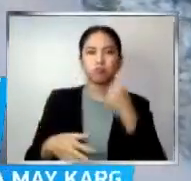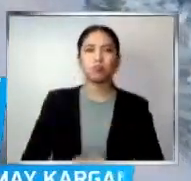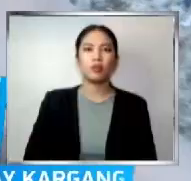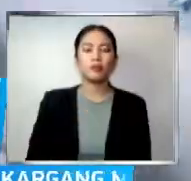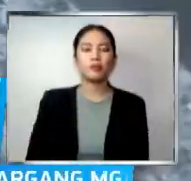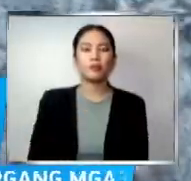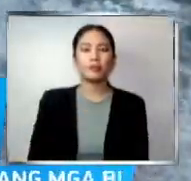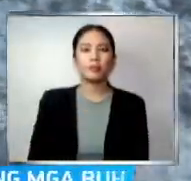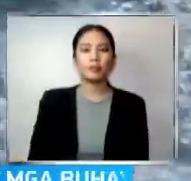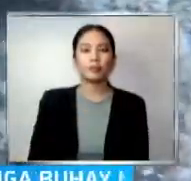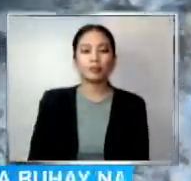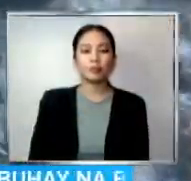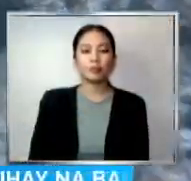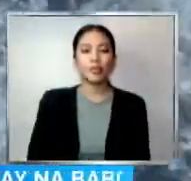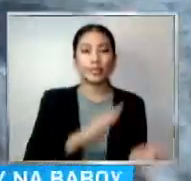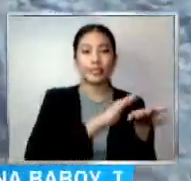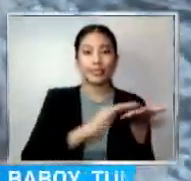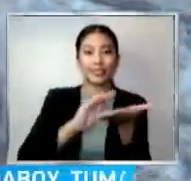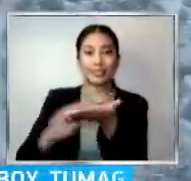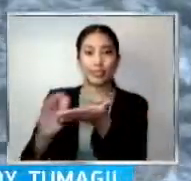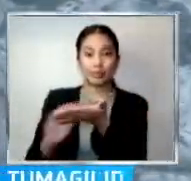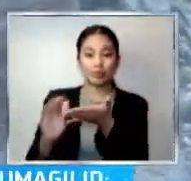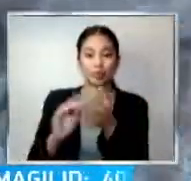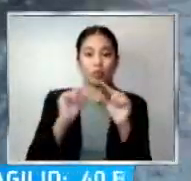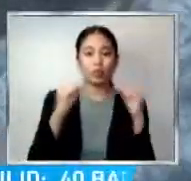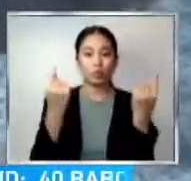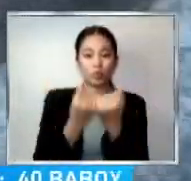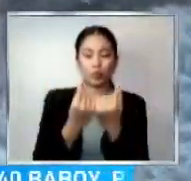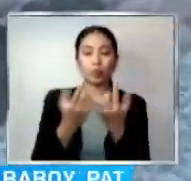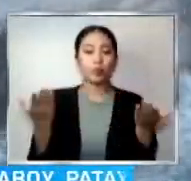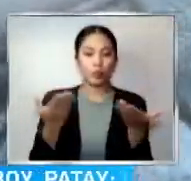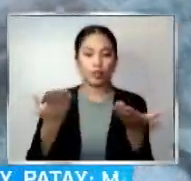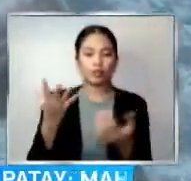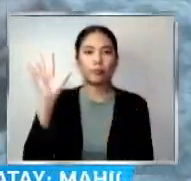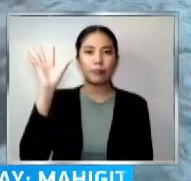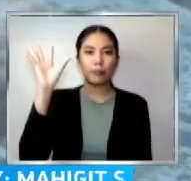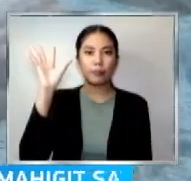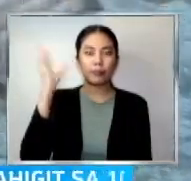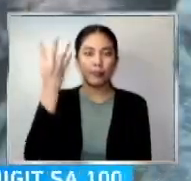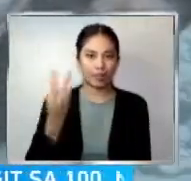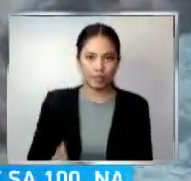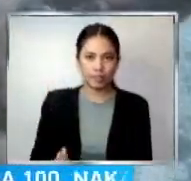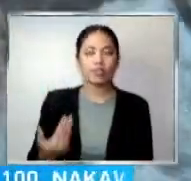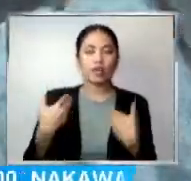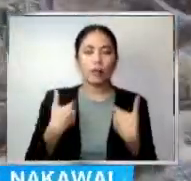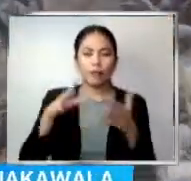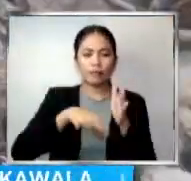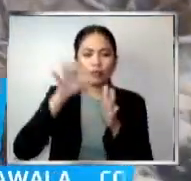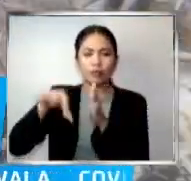Sa isang cleanup drive kamakailan ng isang grupo ng mga divers sa Batangas, samot-saring gamit na face mask ang kanilang nakita sa ilalim ng